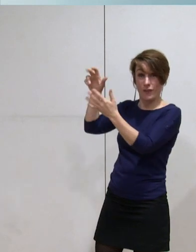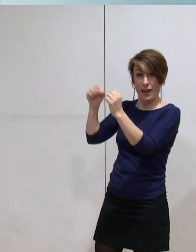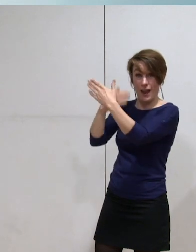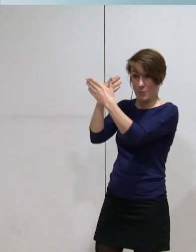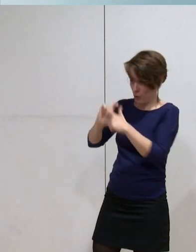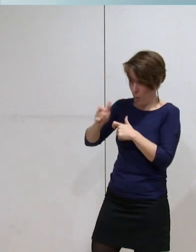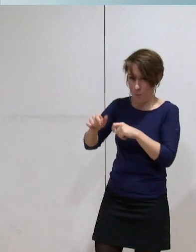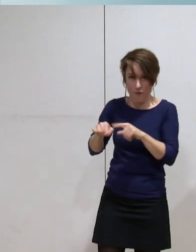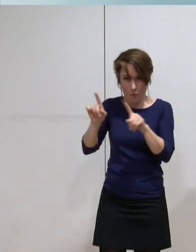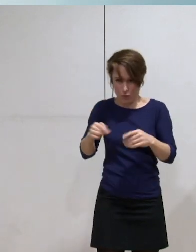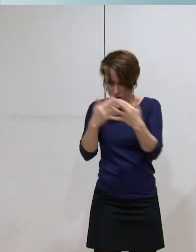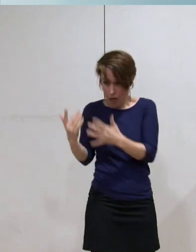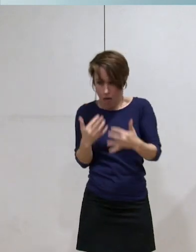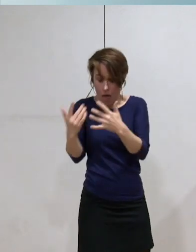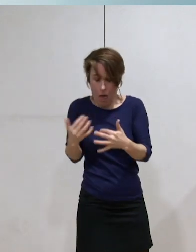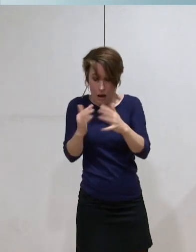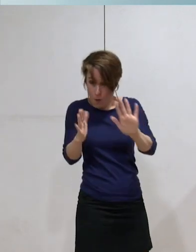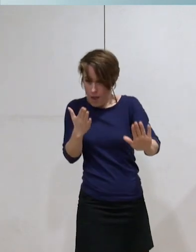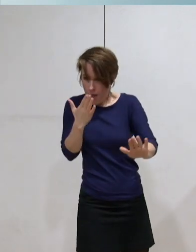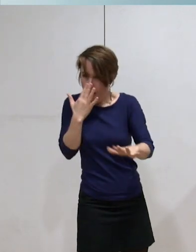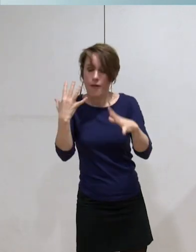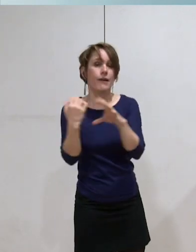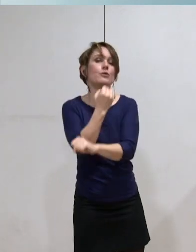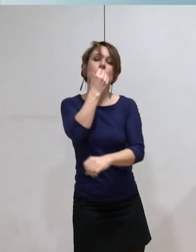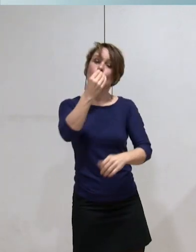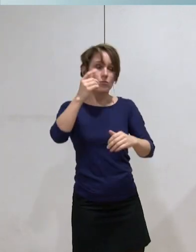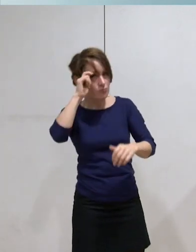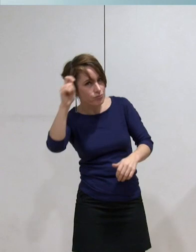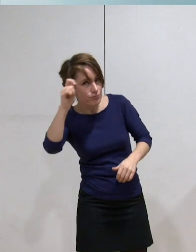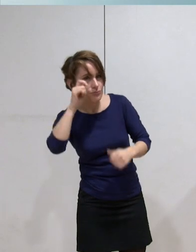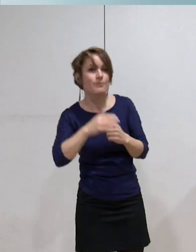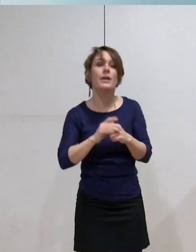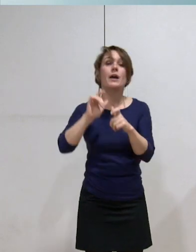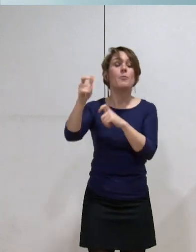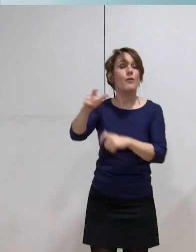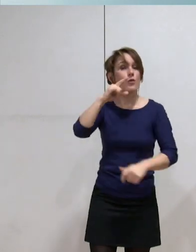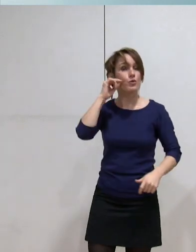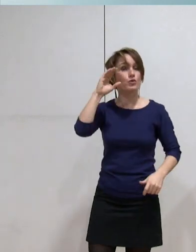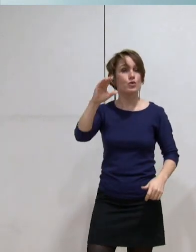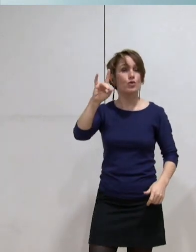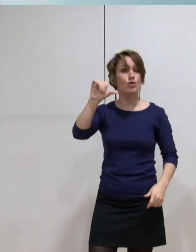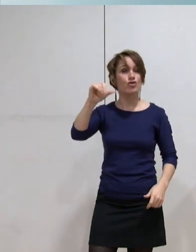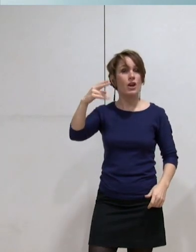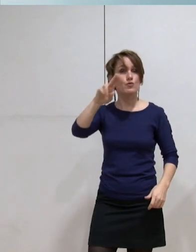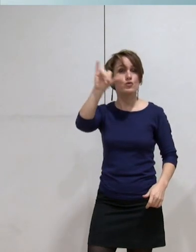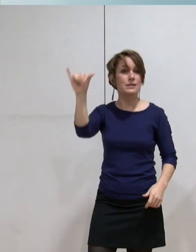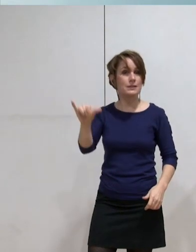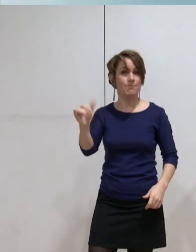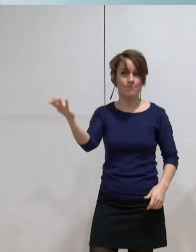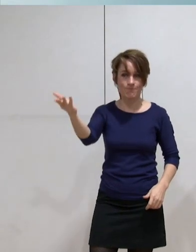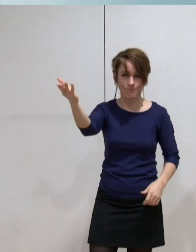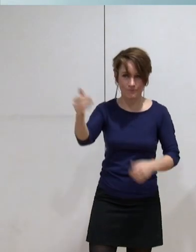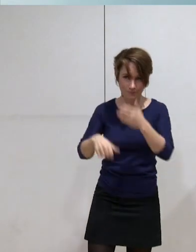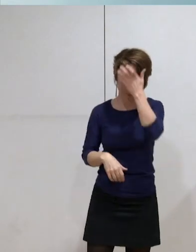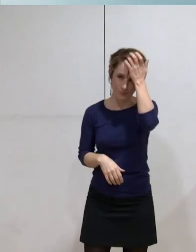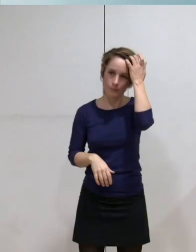j'ai une demande de parole enfin plusieurs demandes de parole et donc Monsieur chamussi Merci monsieur le Maire